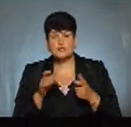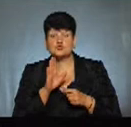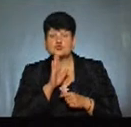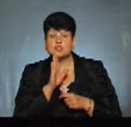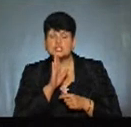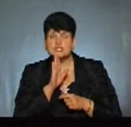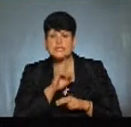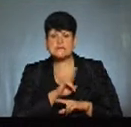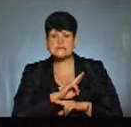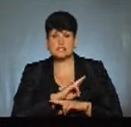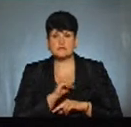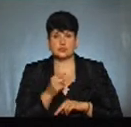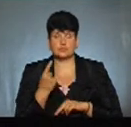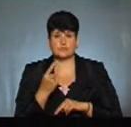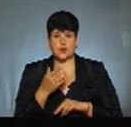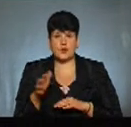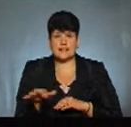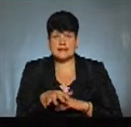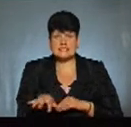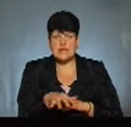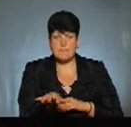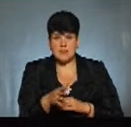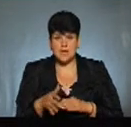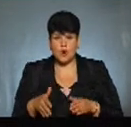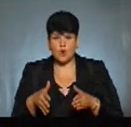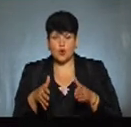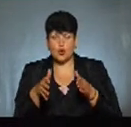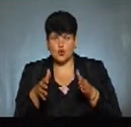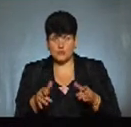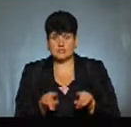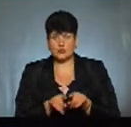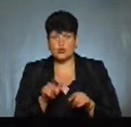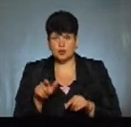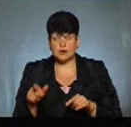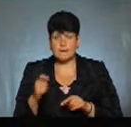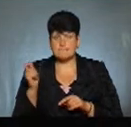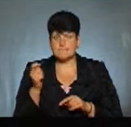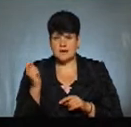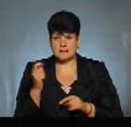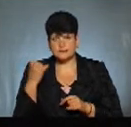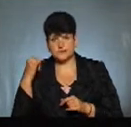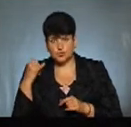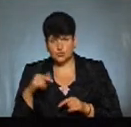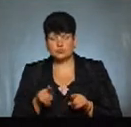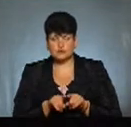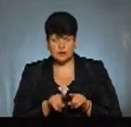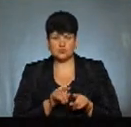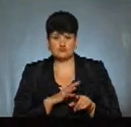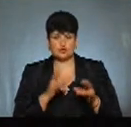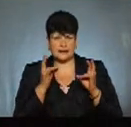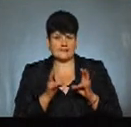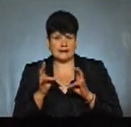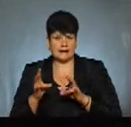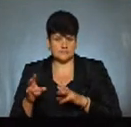Тернопільщині, загинула, коли сапала город, під час грози також люди пасли худобу, трагедія трапилася. Як